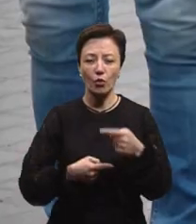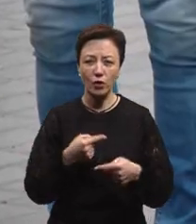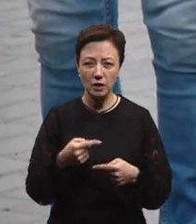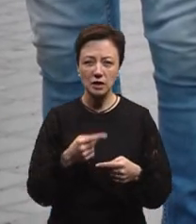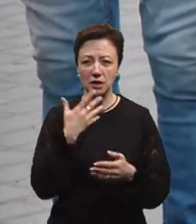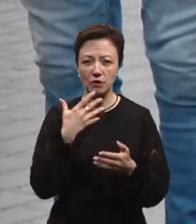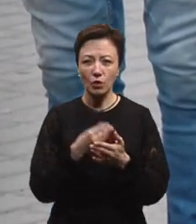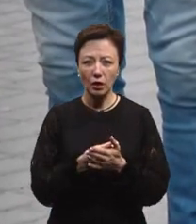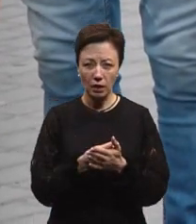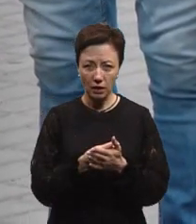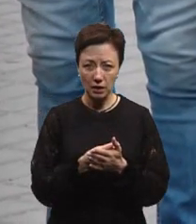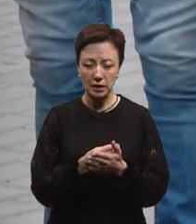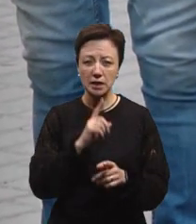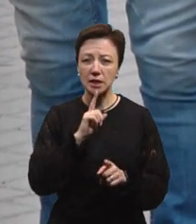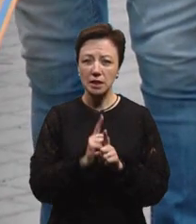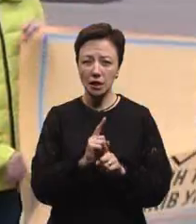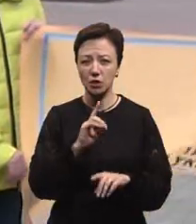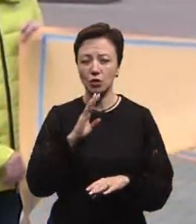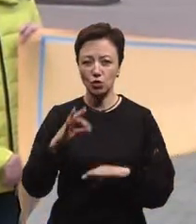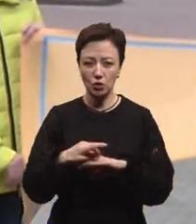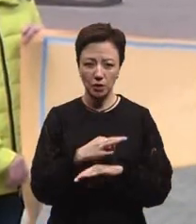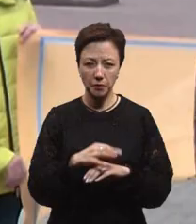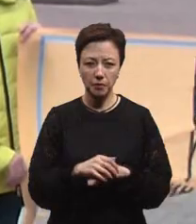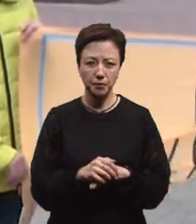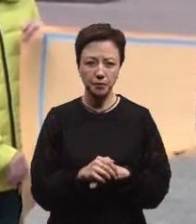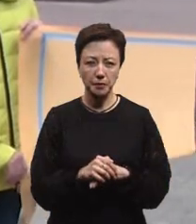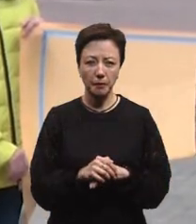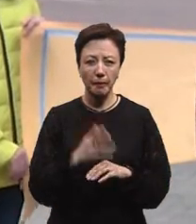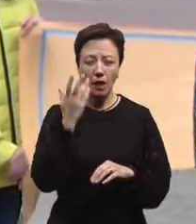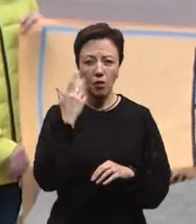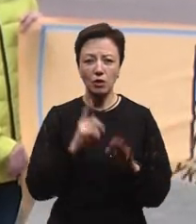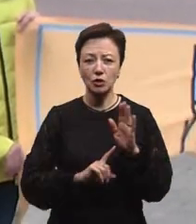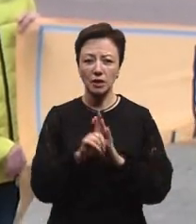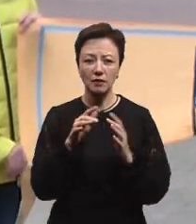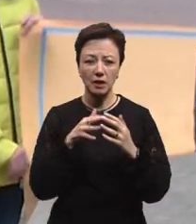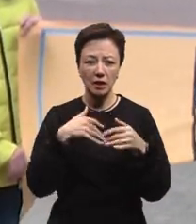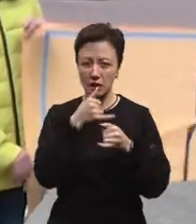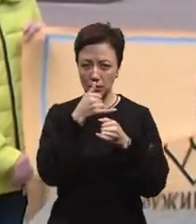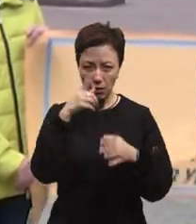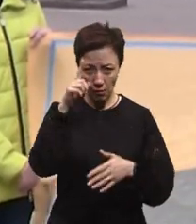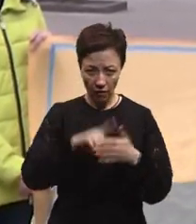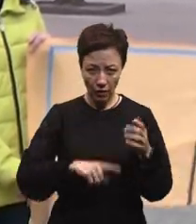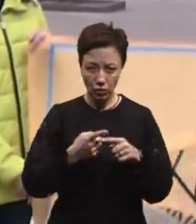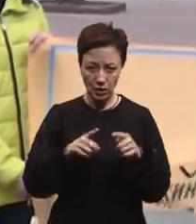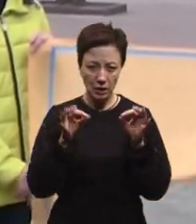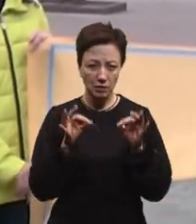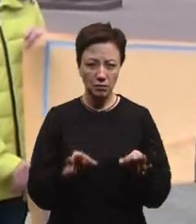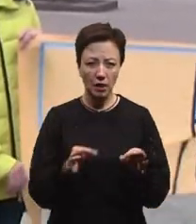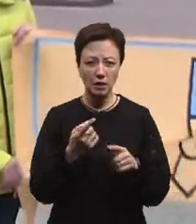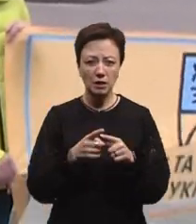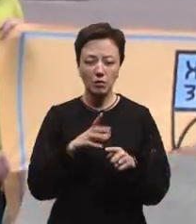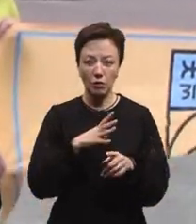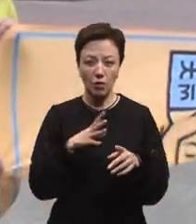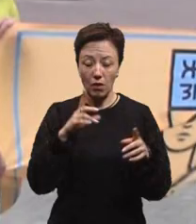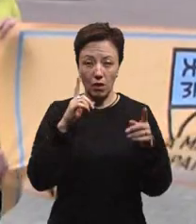за своїх сестер дружин коли почалася війна Я не зміг повірити що це насправді це був якийсь